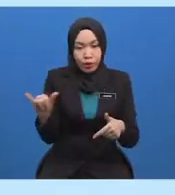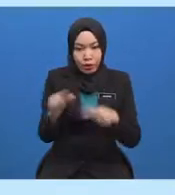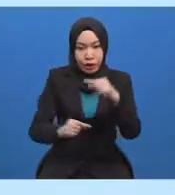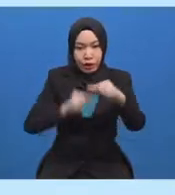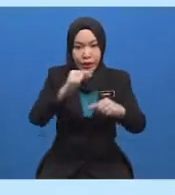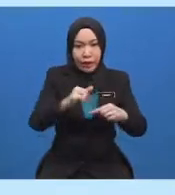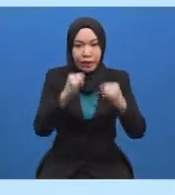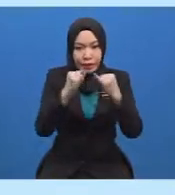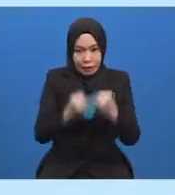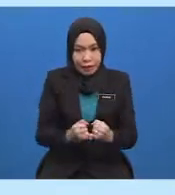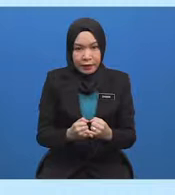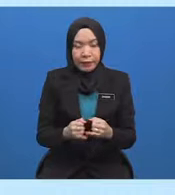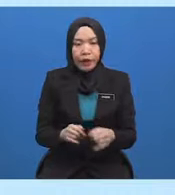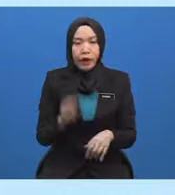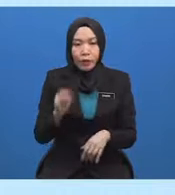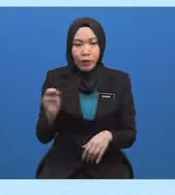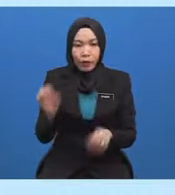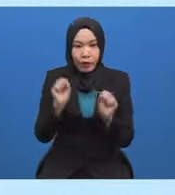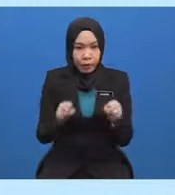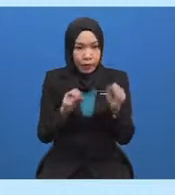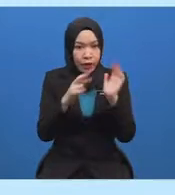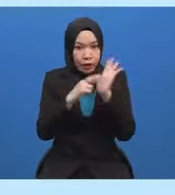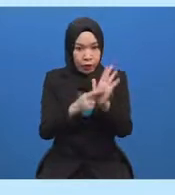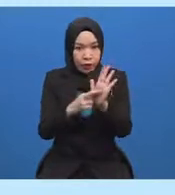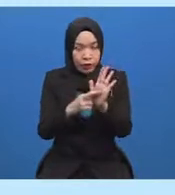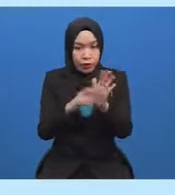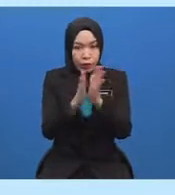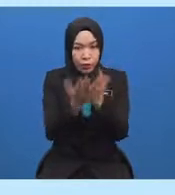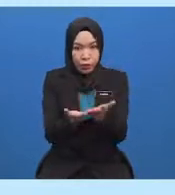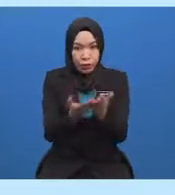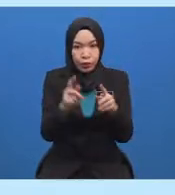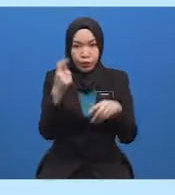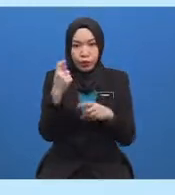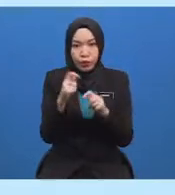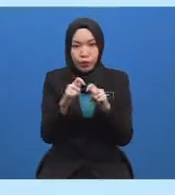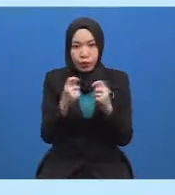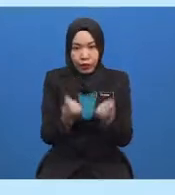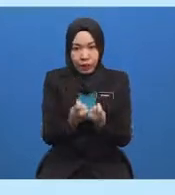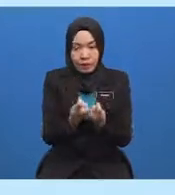murid-murid bolehlah merujuk kepada buku teks biografi mukasurat